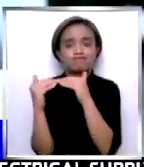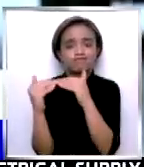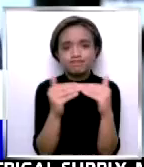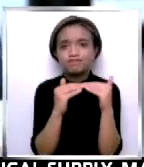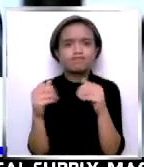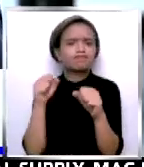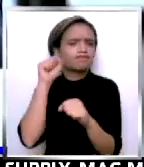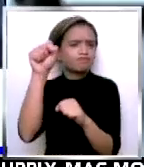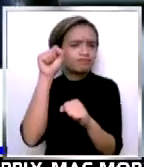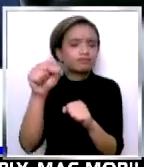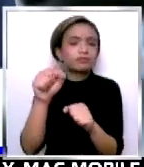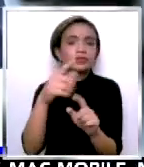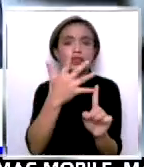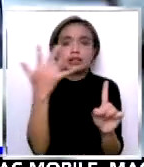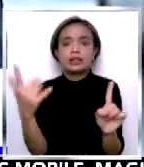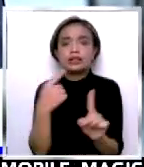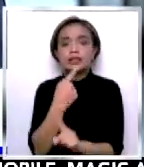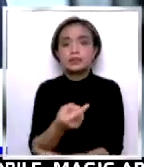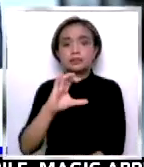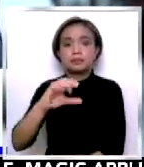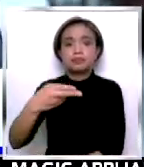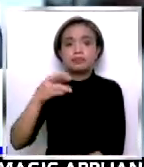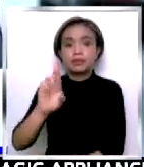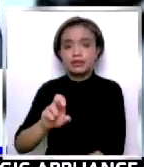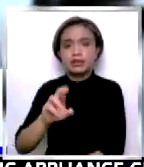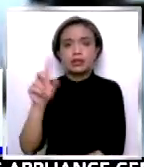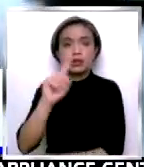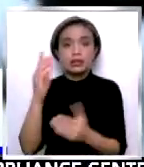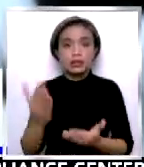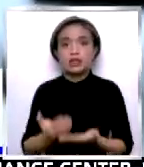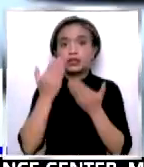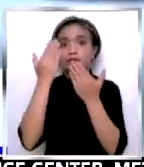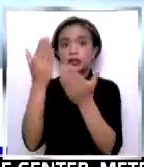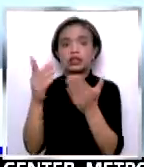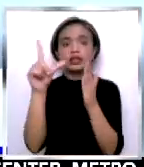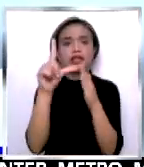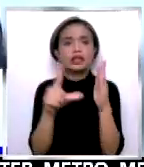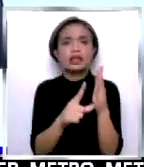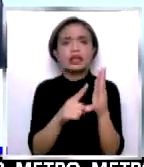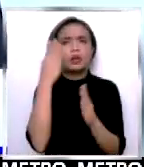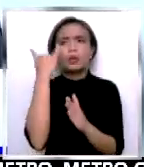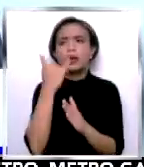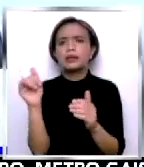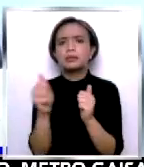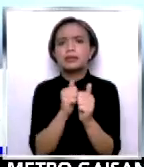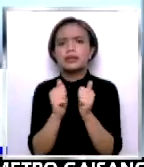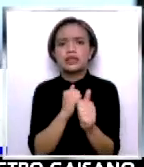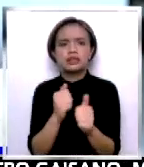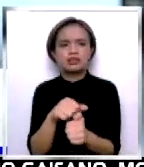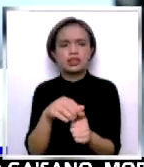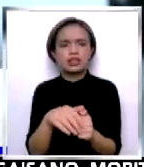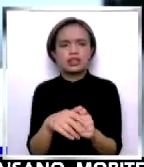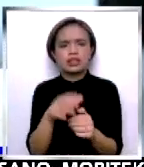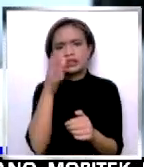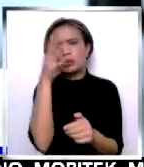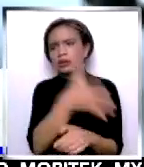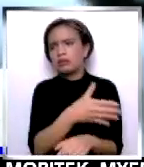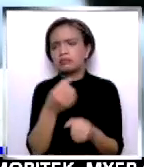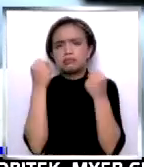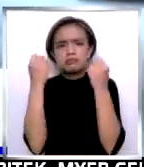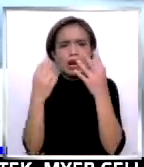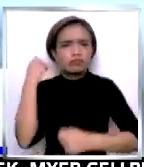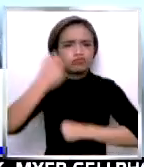Kaya sabi ng Commission on Human Rights, ang paghain ng panukalang batas na ito ay parang pagbabaliwala sa ilang dekada ng